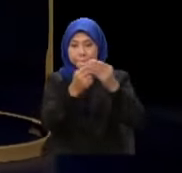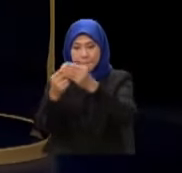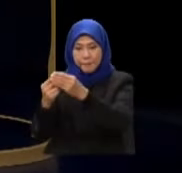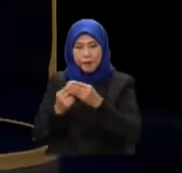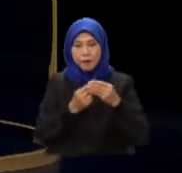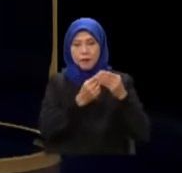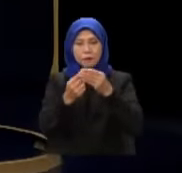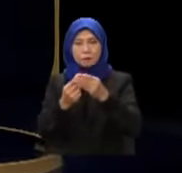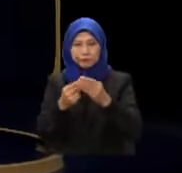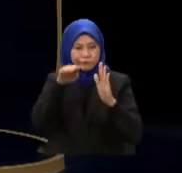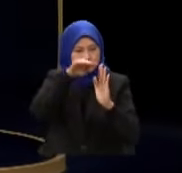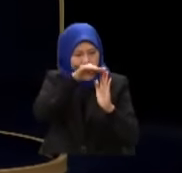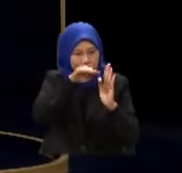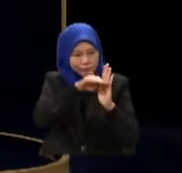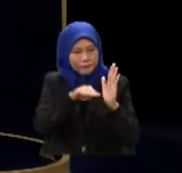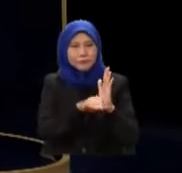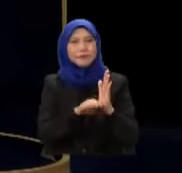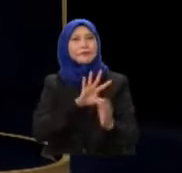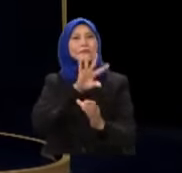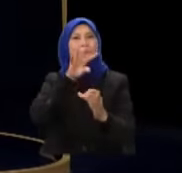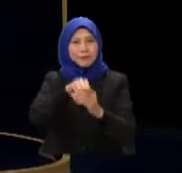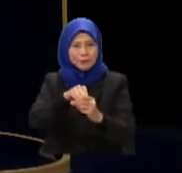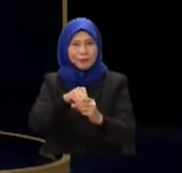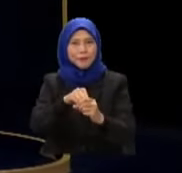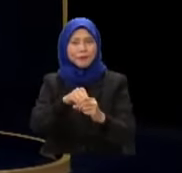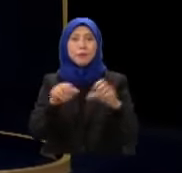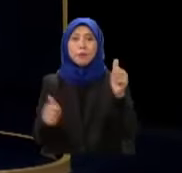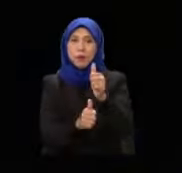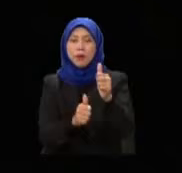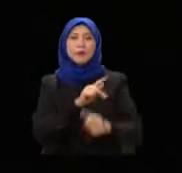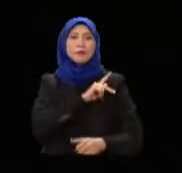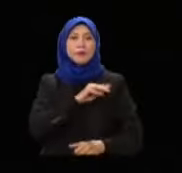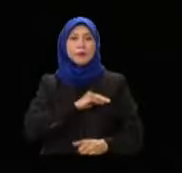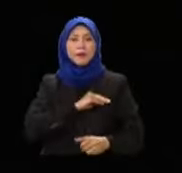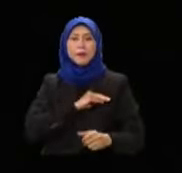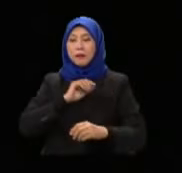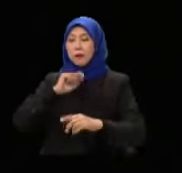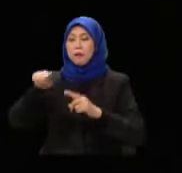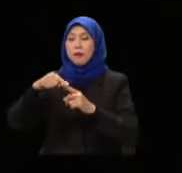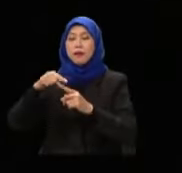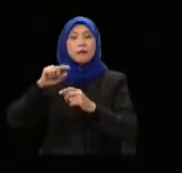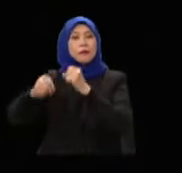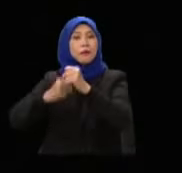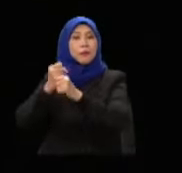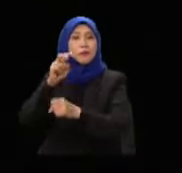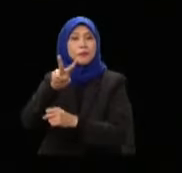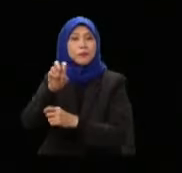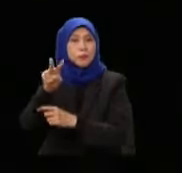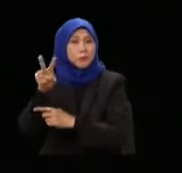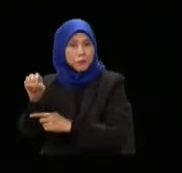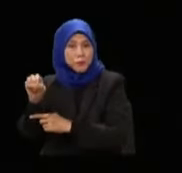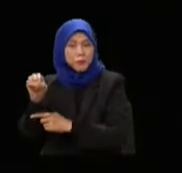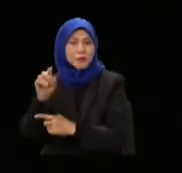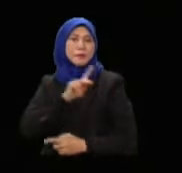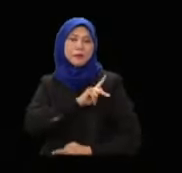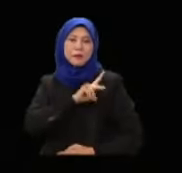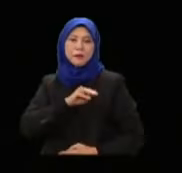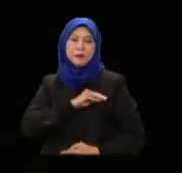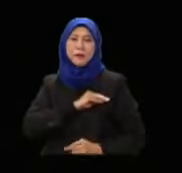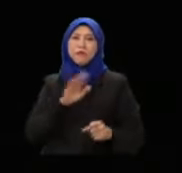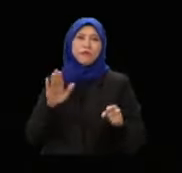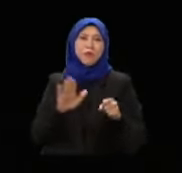ini dimasukkan dalam kemudian kemunculan lain juga tapi bila 2020 kita melihat ia menjadi satu kemudian penuh